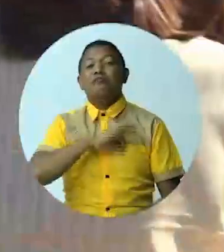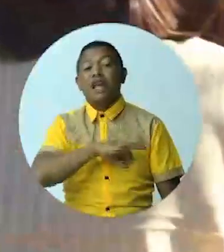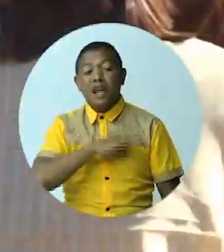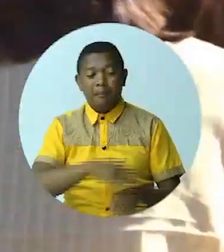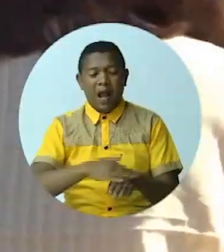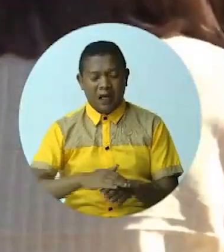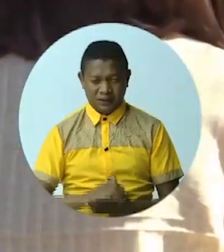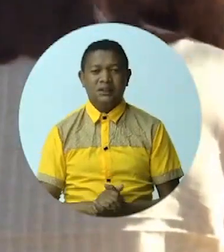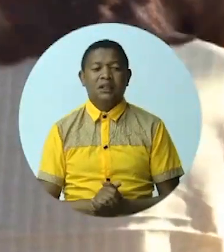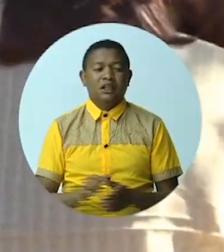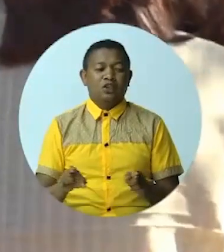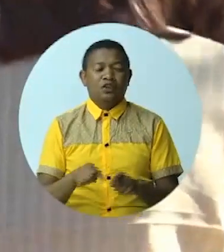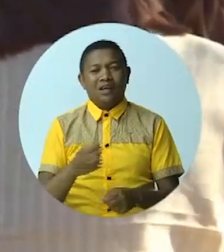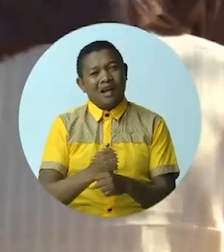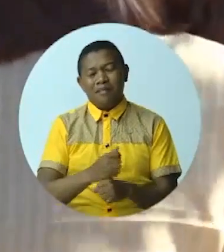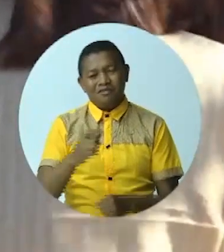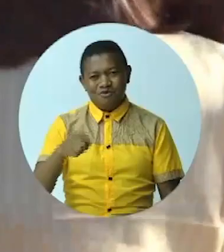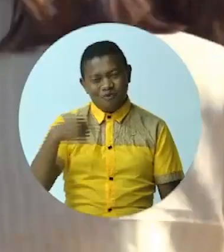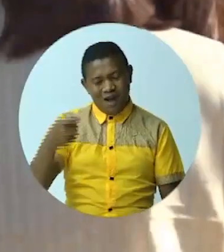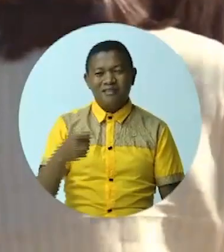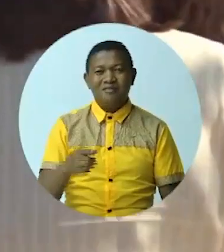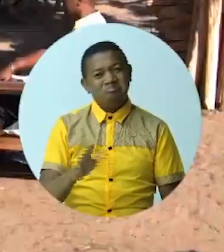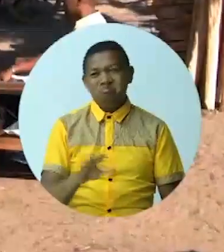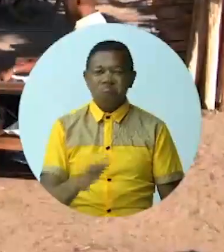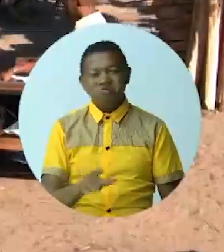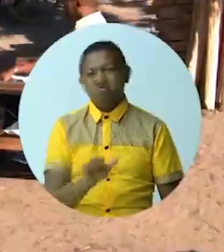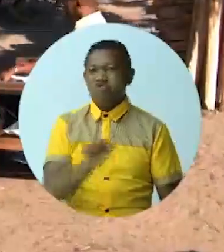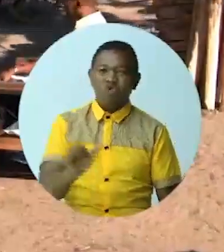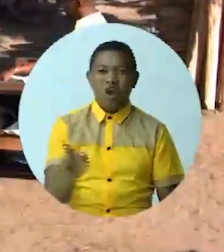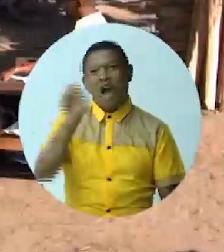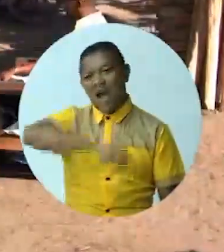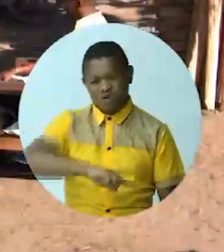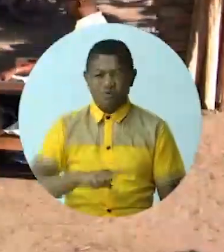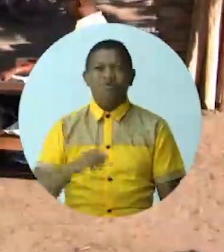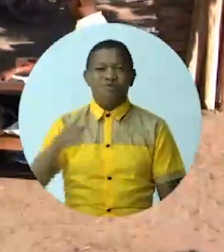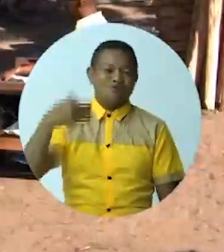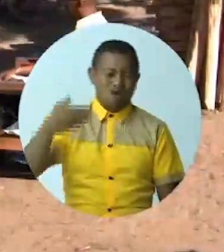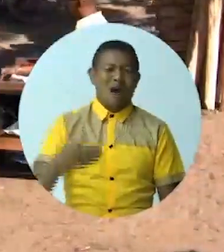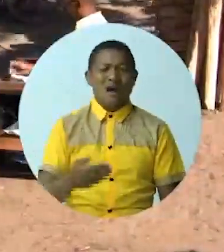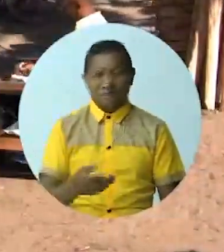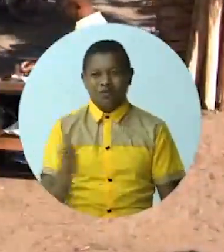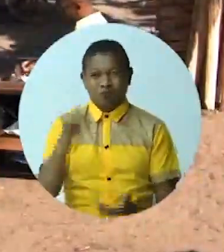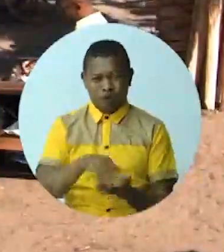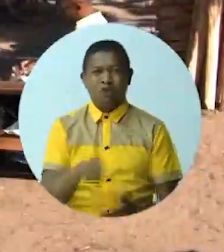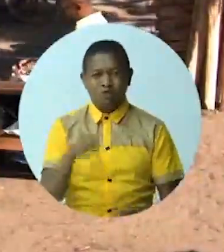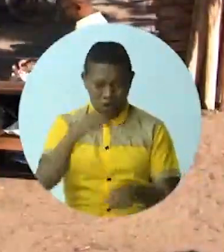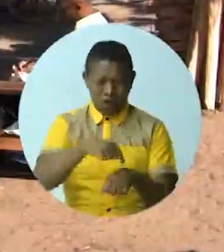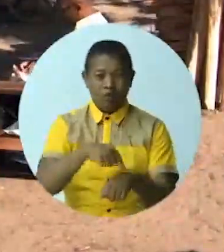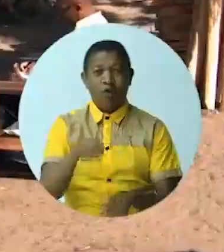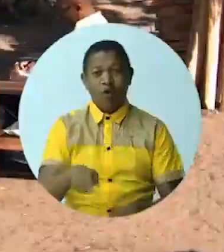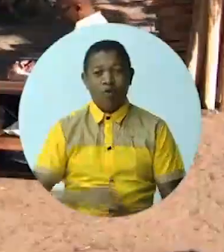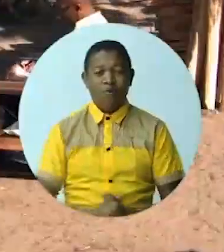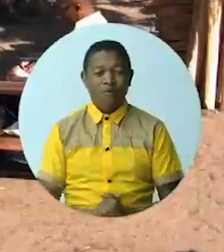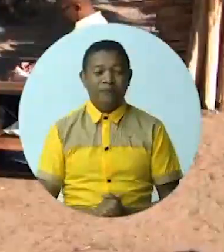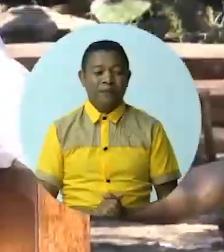zany izay fanamariana izay aiza ho aiza hoana mikasika ny fanamariana ny fahaenimpolo taona ny iverena ny fahaleovantena Madagasikara.